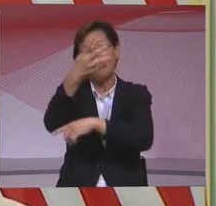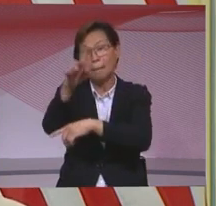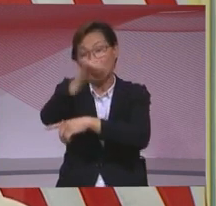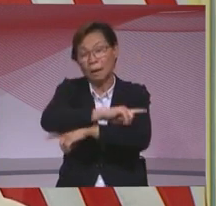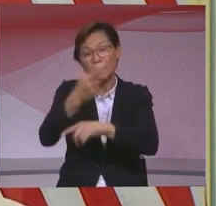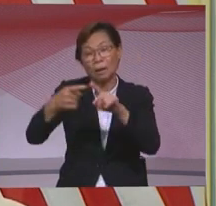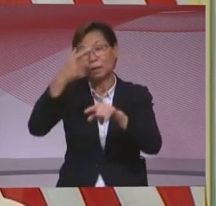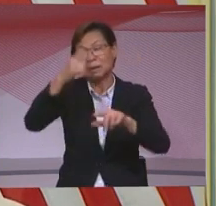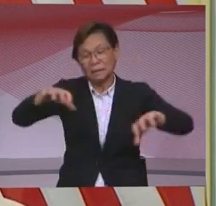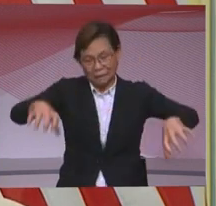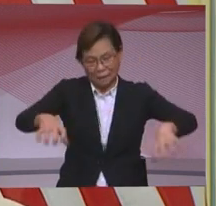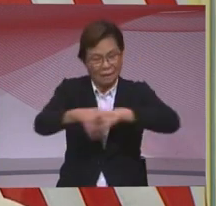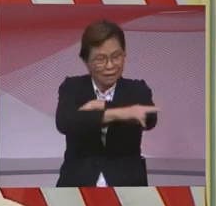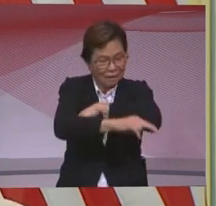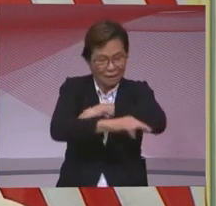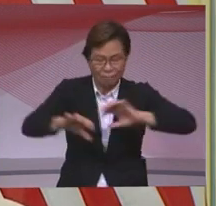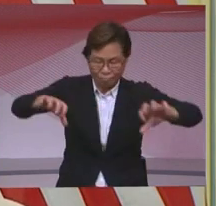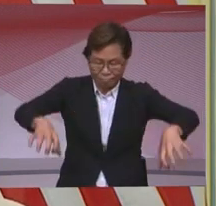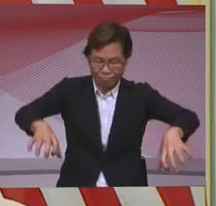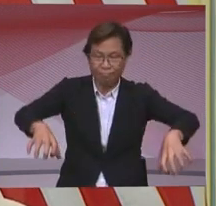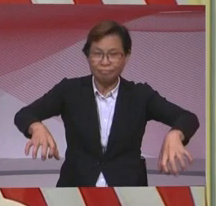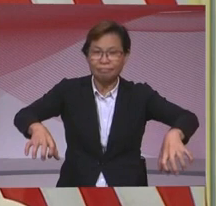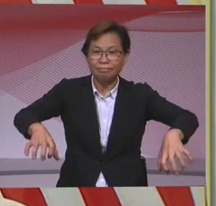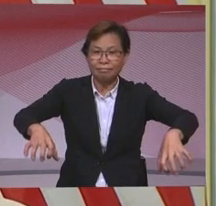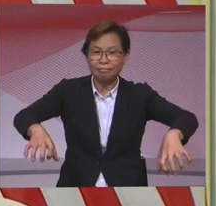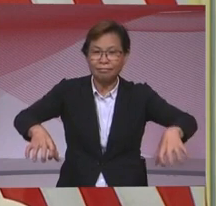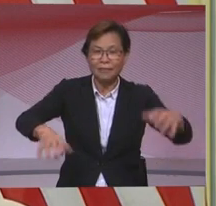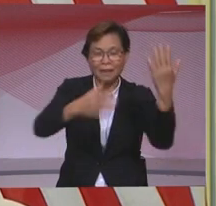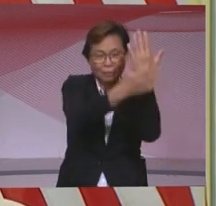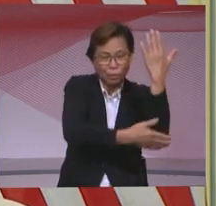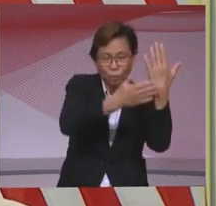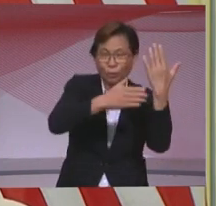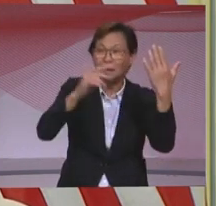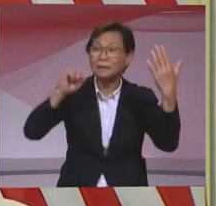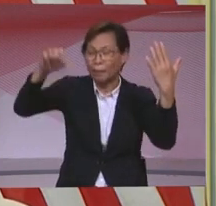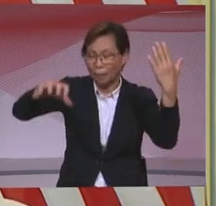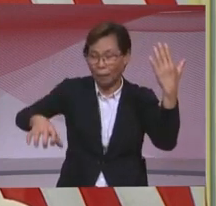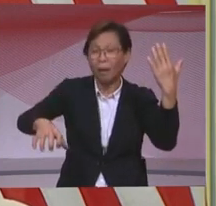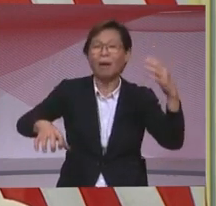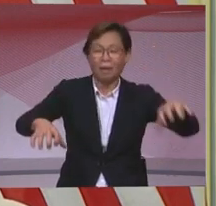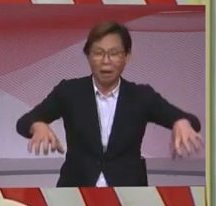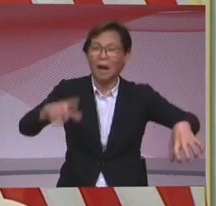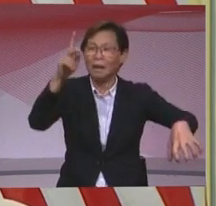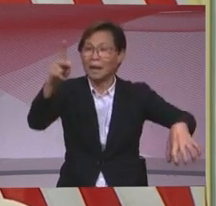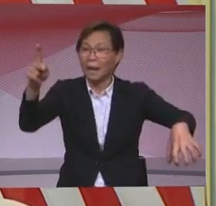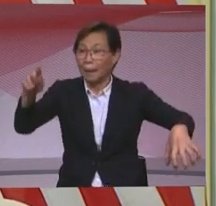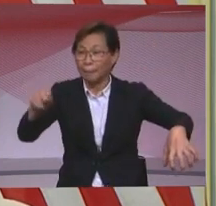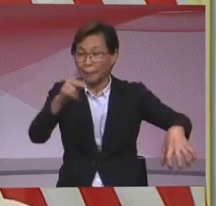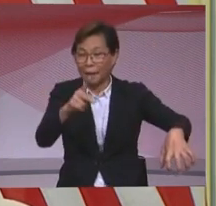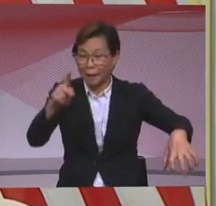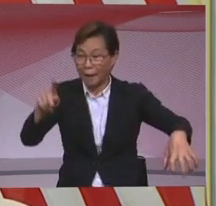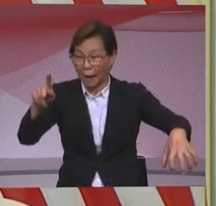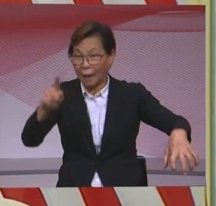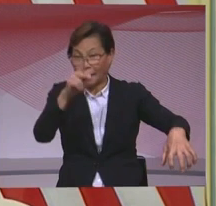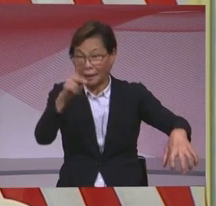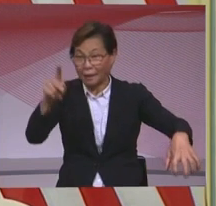oleh kerana interstate tadi, rentas negeri tadi, kita buat, Kementerian Kesihatan membuat keputusan bahawa mana-mana